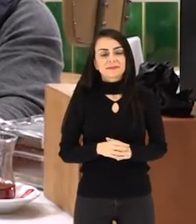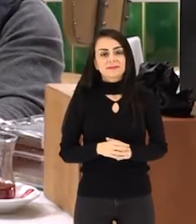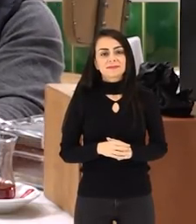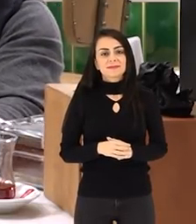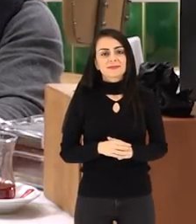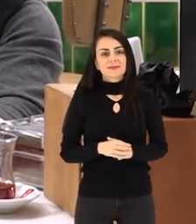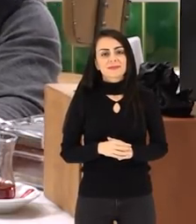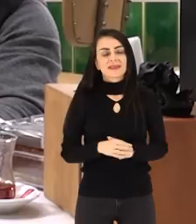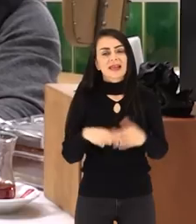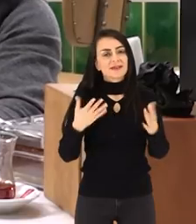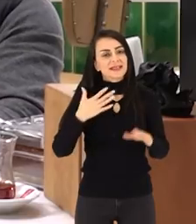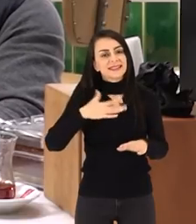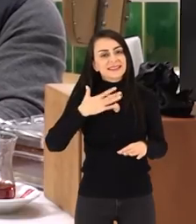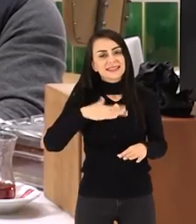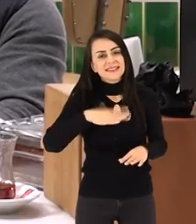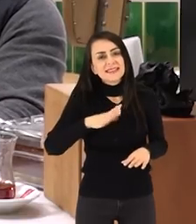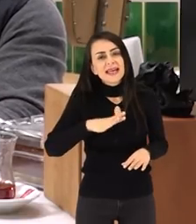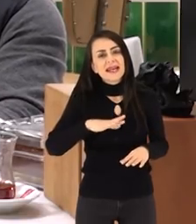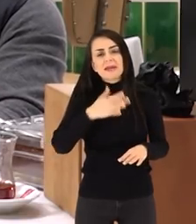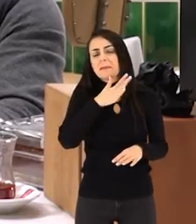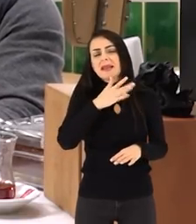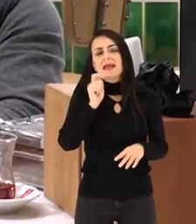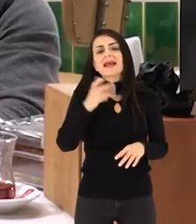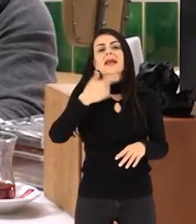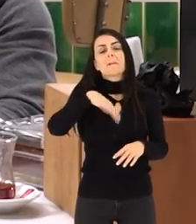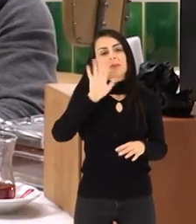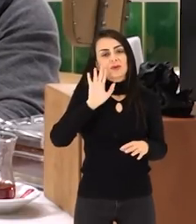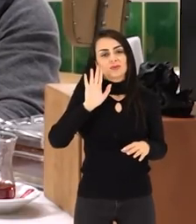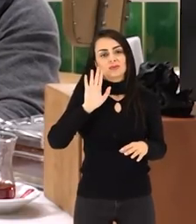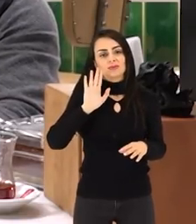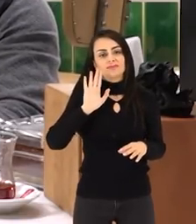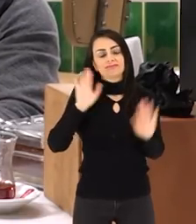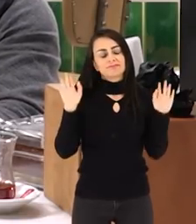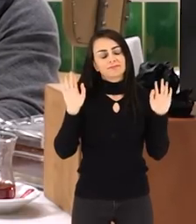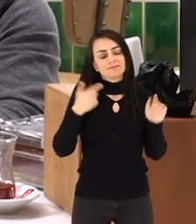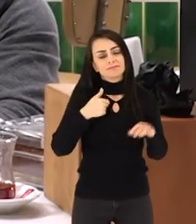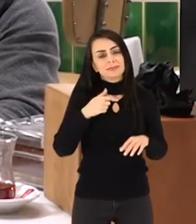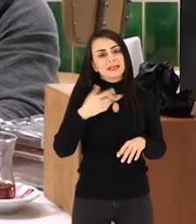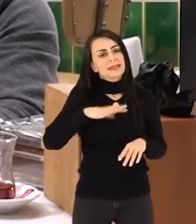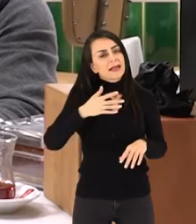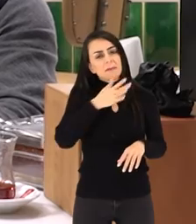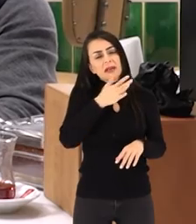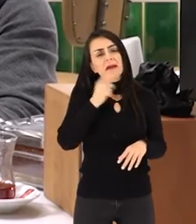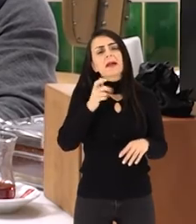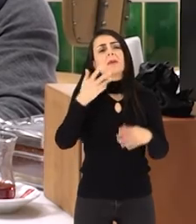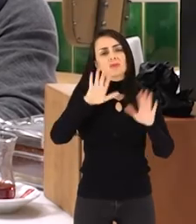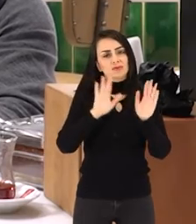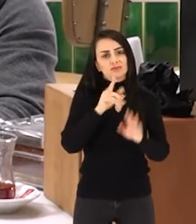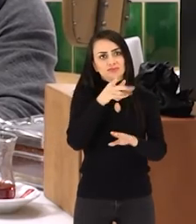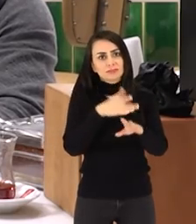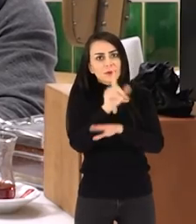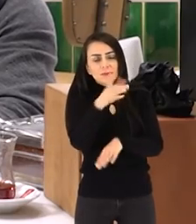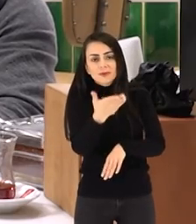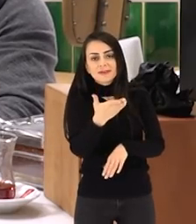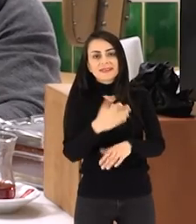Öyle hallerim oldu. İsteyerek bilerek yapmıyorum. Yapmıyorum dedi. Yapmıyorum dedi. Bu kendiliğinden olan bir hadise